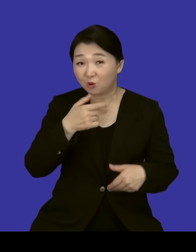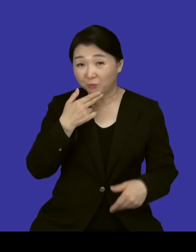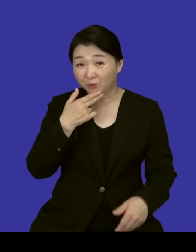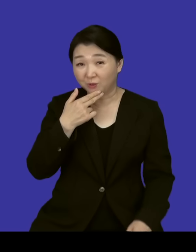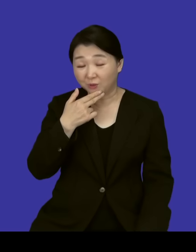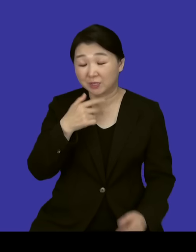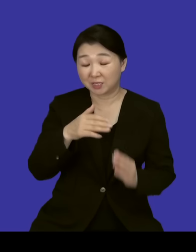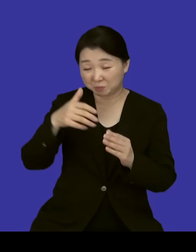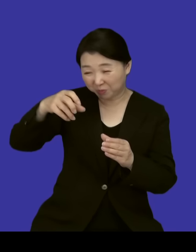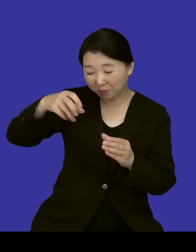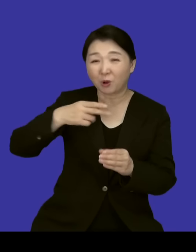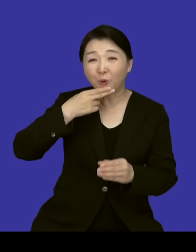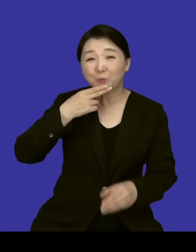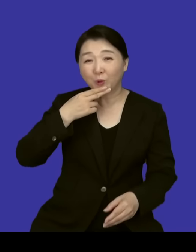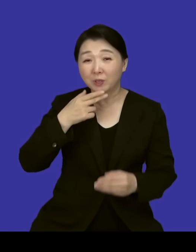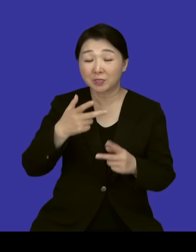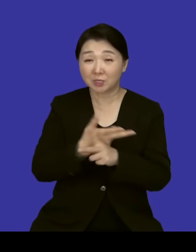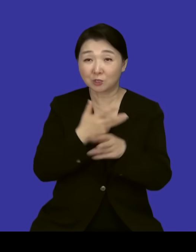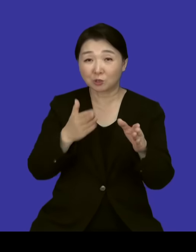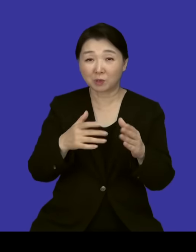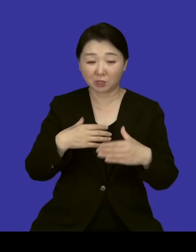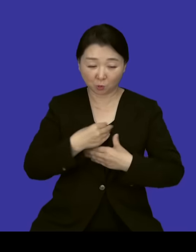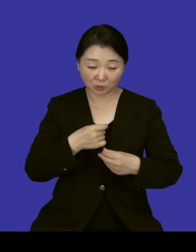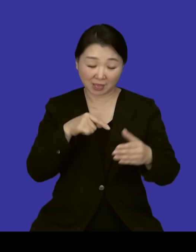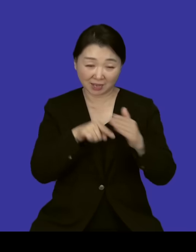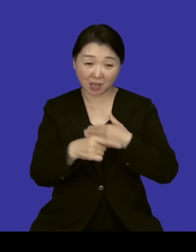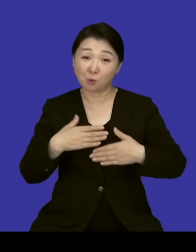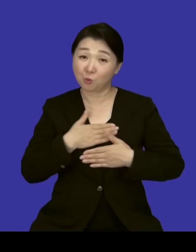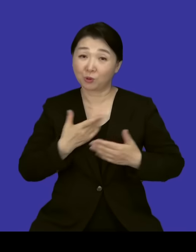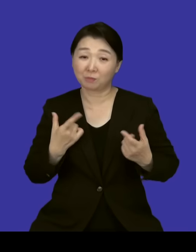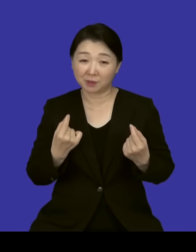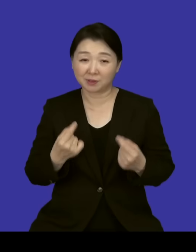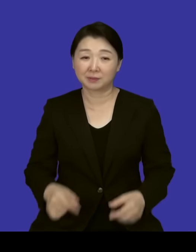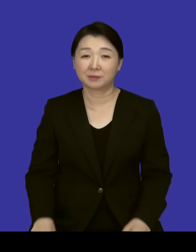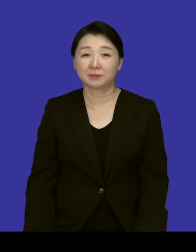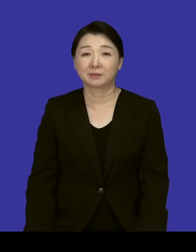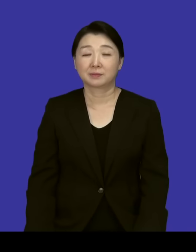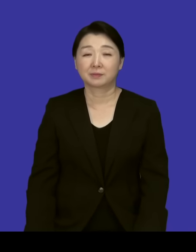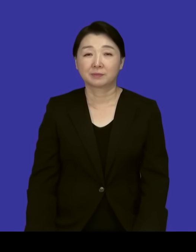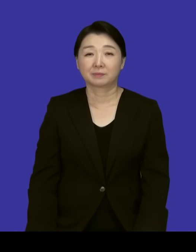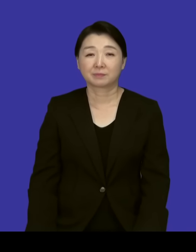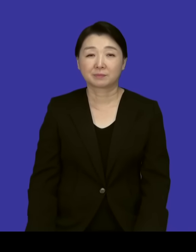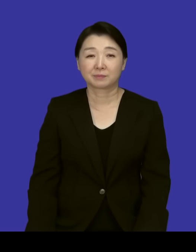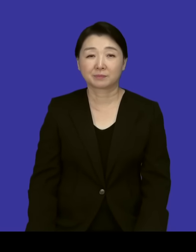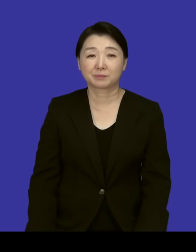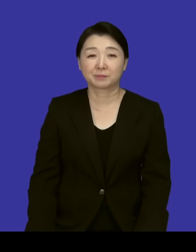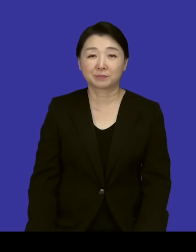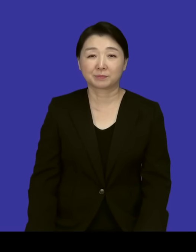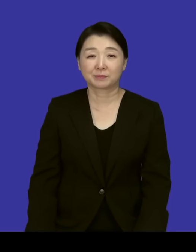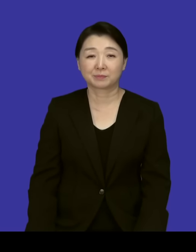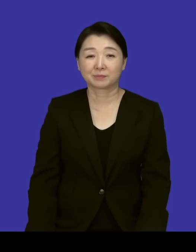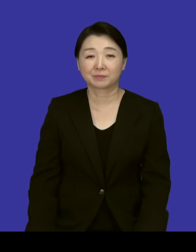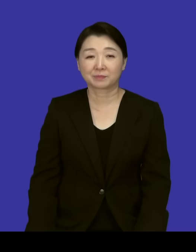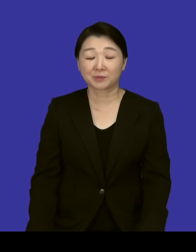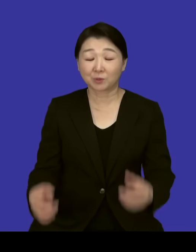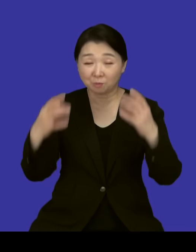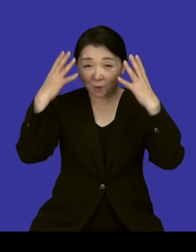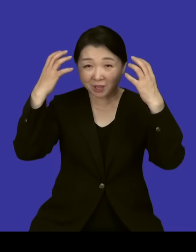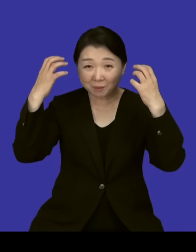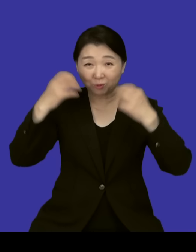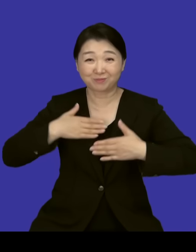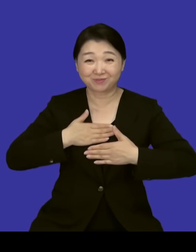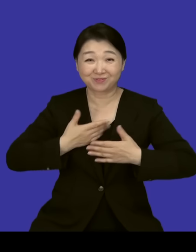집에. 그래서 일주일마다 목욕탕 가서 목욕하지 예, 맞아요, 않았어요. 맞아요. 매주 썬데이마다 가서. 예, 예, 맞아요. 목욕탕 그걸 일주일마다 가서, 가서 예, 그때 예. 이제 머리